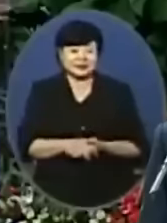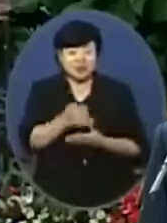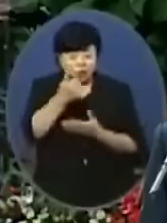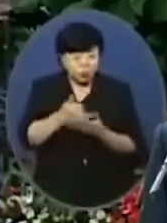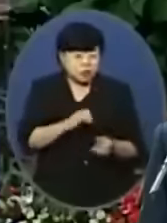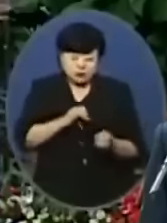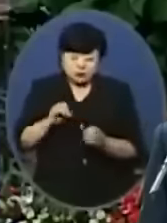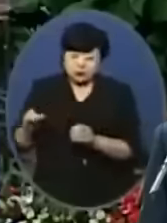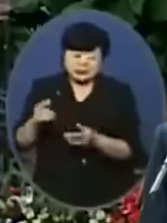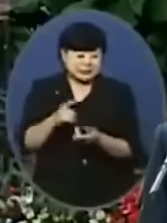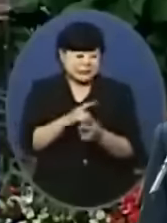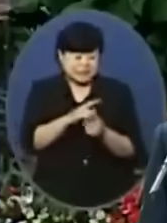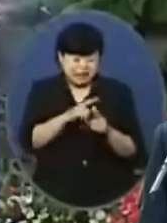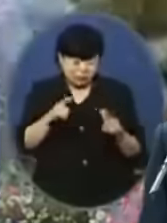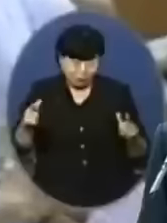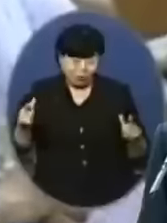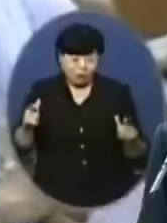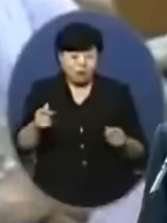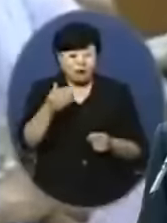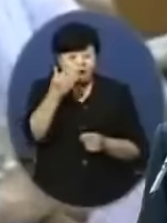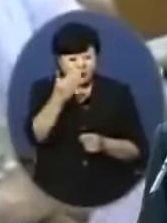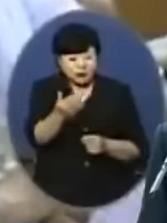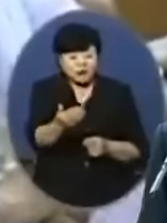고아와 같이 버려두지 아니하고